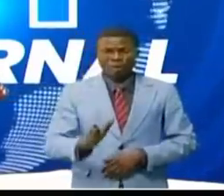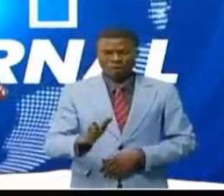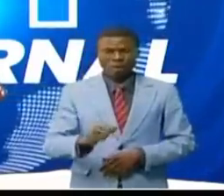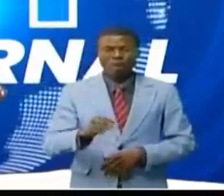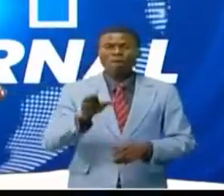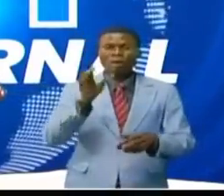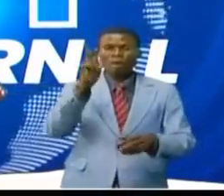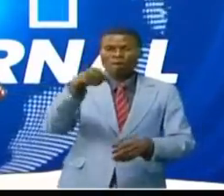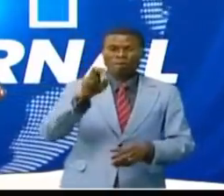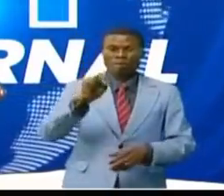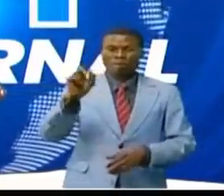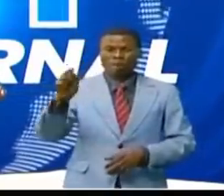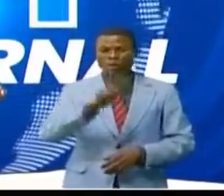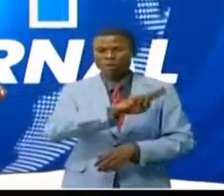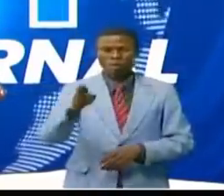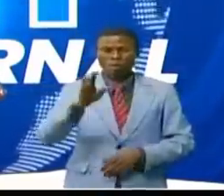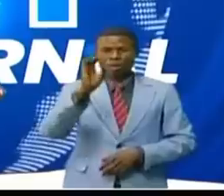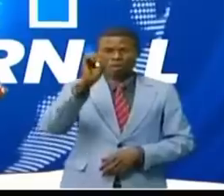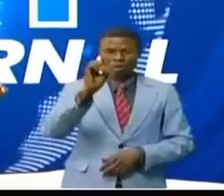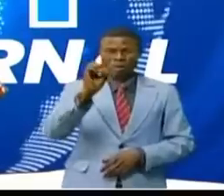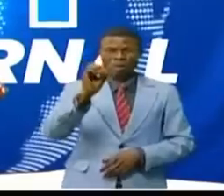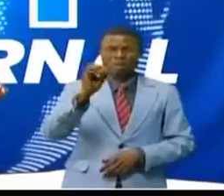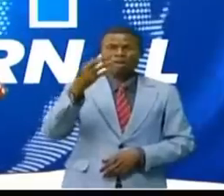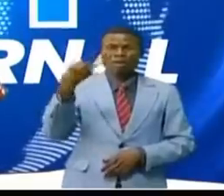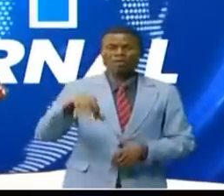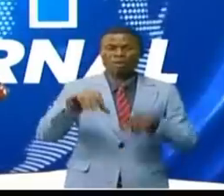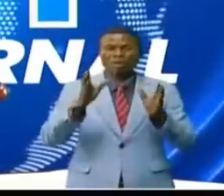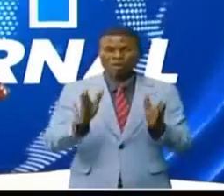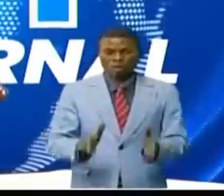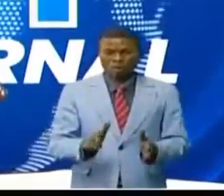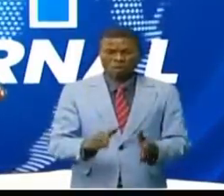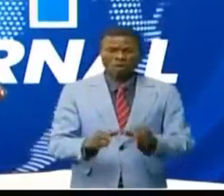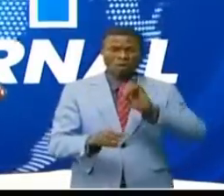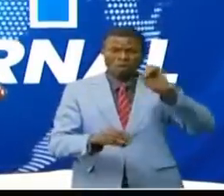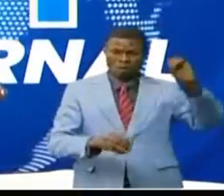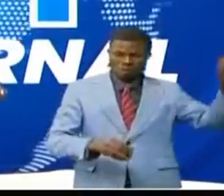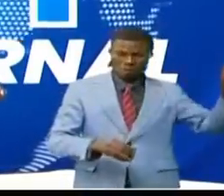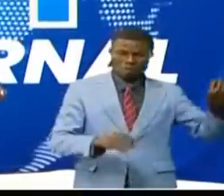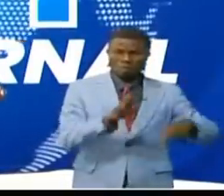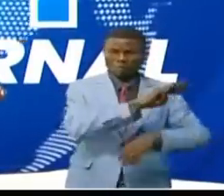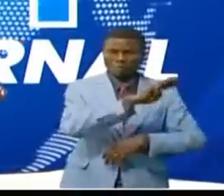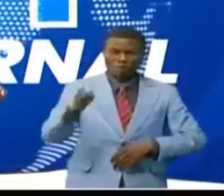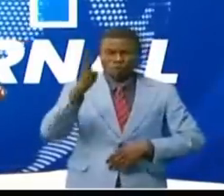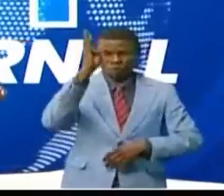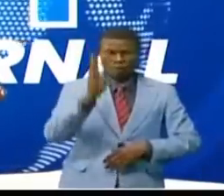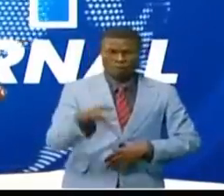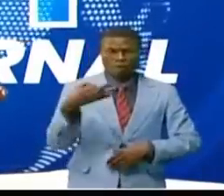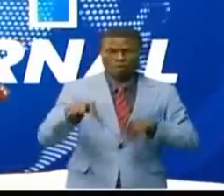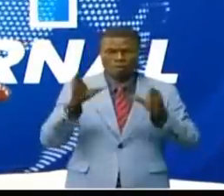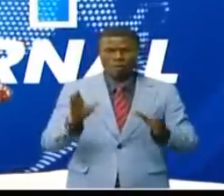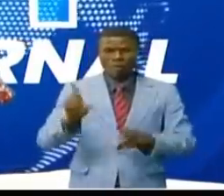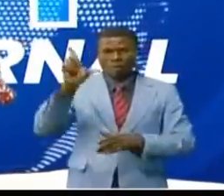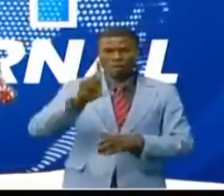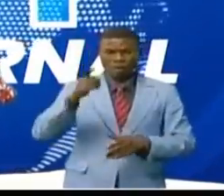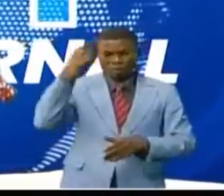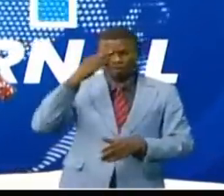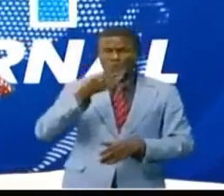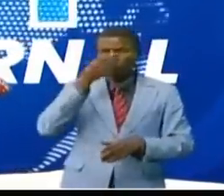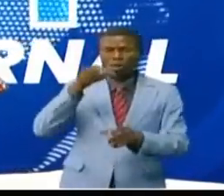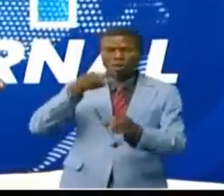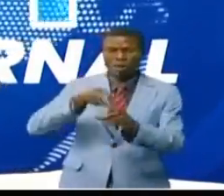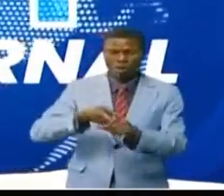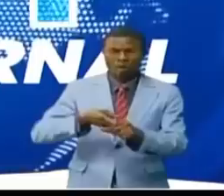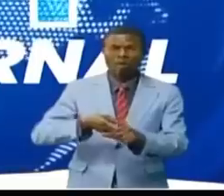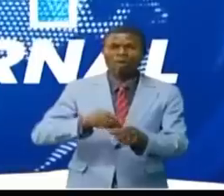le pétrole 2750 francs congolais et à l'est 3400 francs francs congolais le litre pour l'essence et